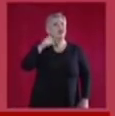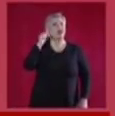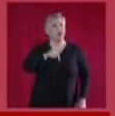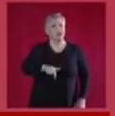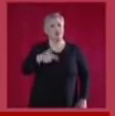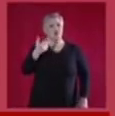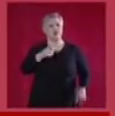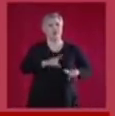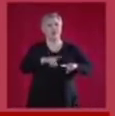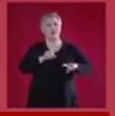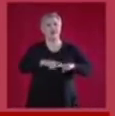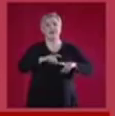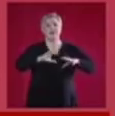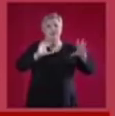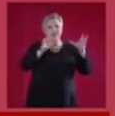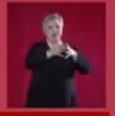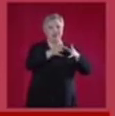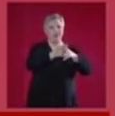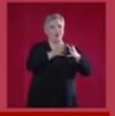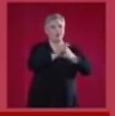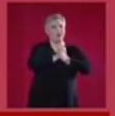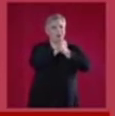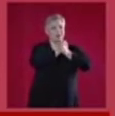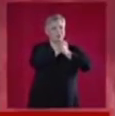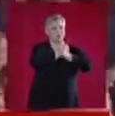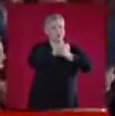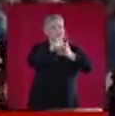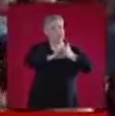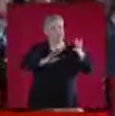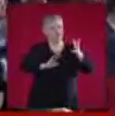ελλάδα με το ψηφοδέλτιο του συριζα στις ευρωπαϊκές